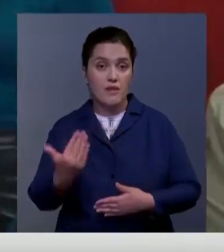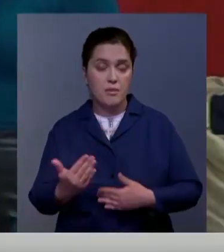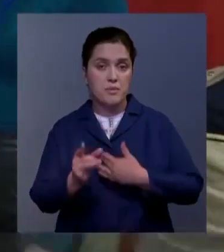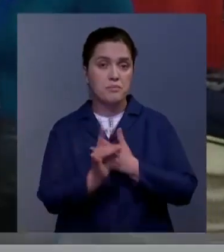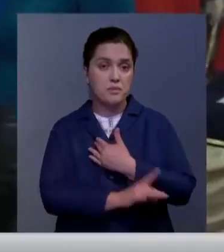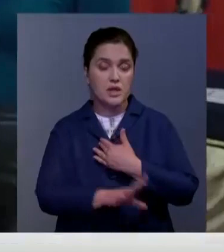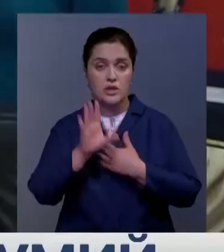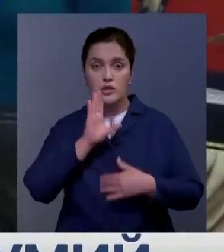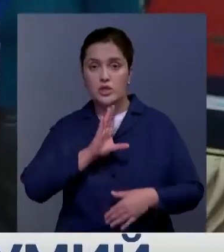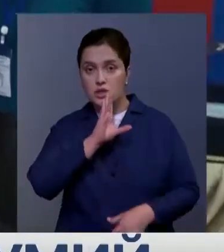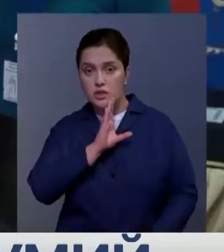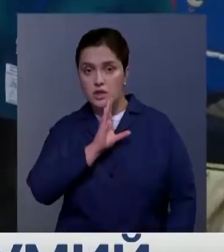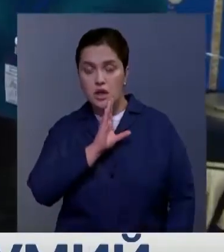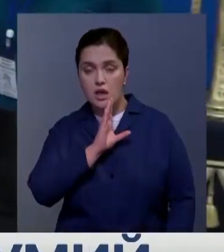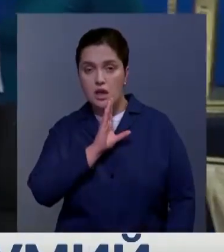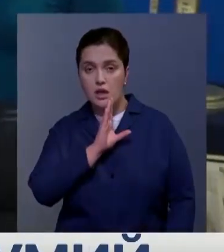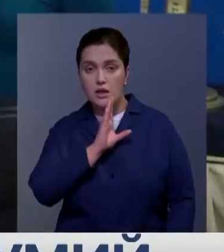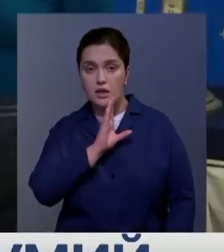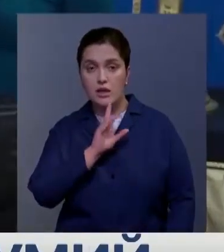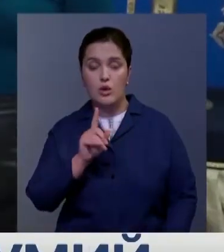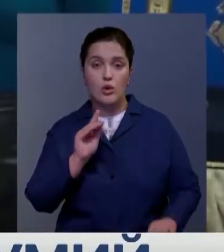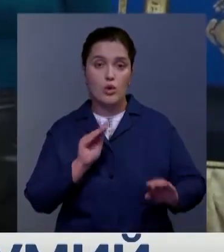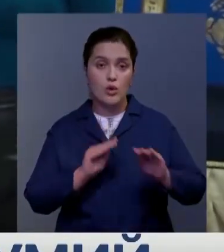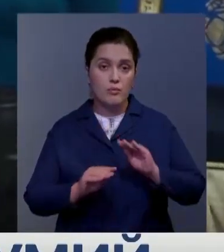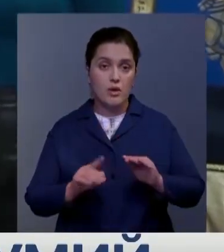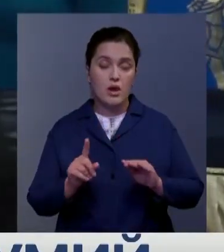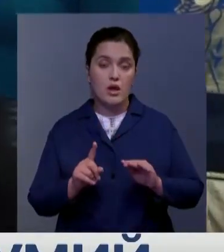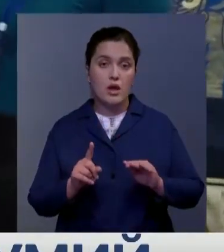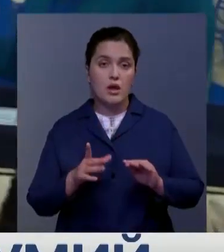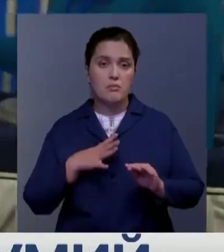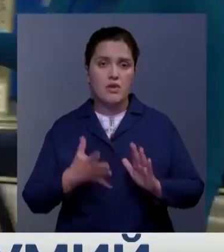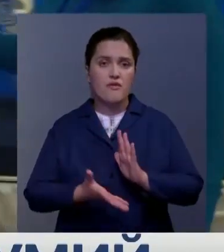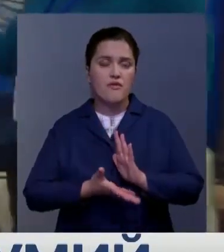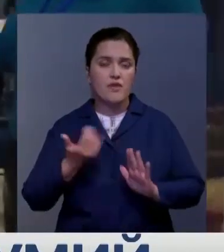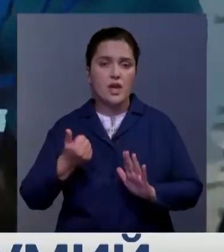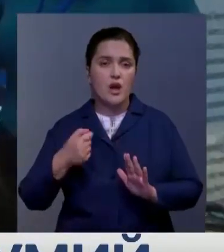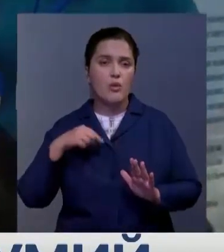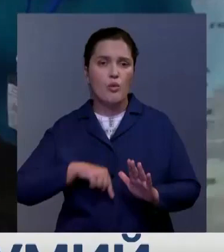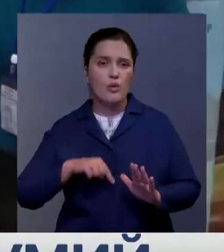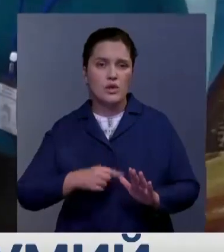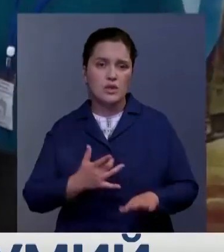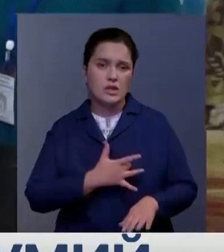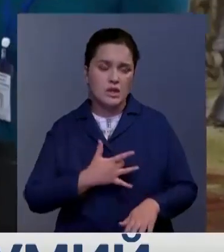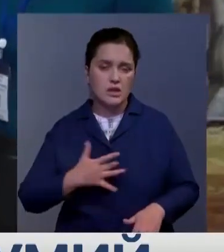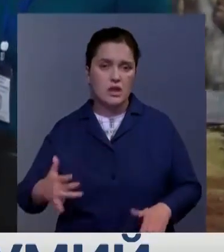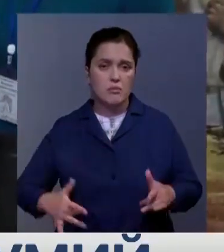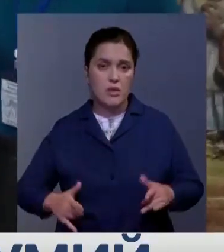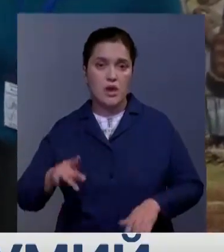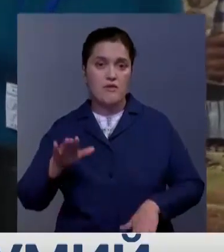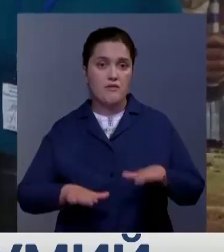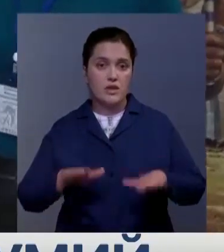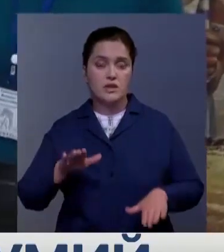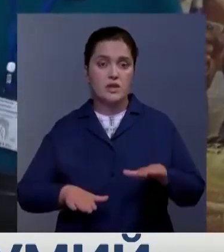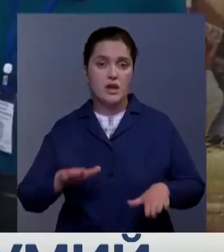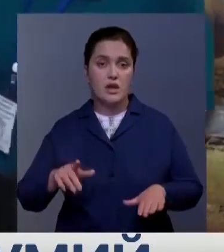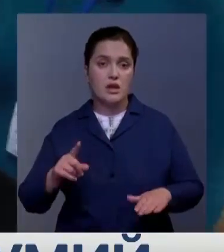женщина. Здесь инструменты, которыми они извлекали органы. Здесь представлены весы суда